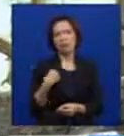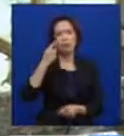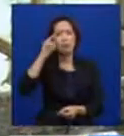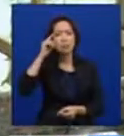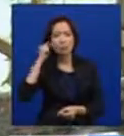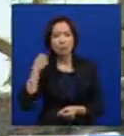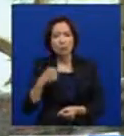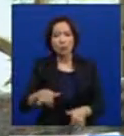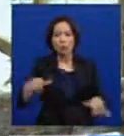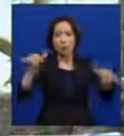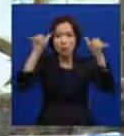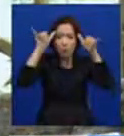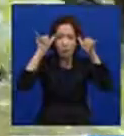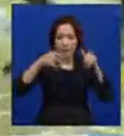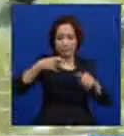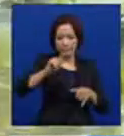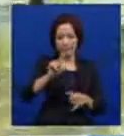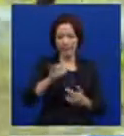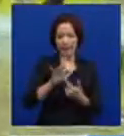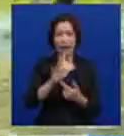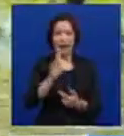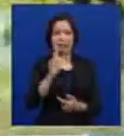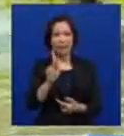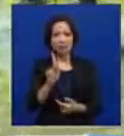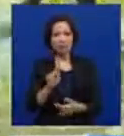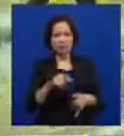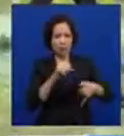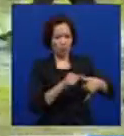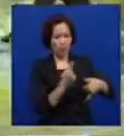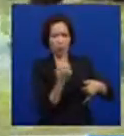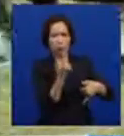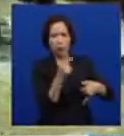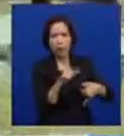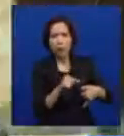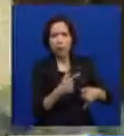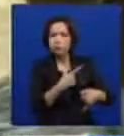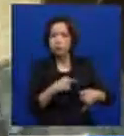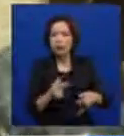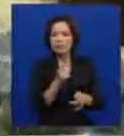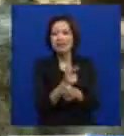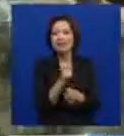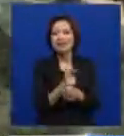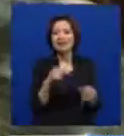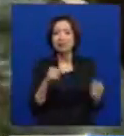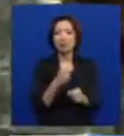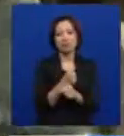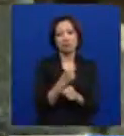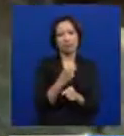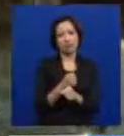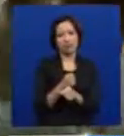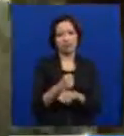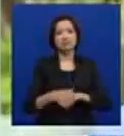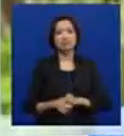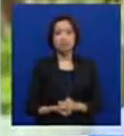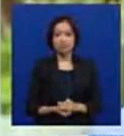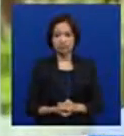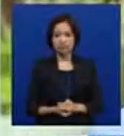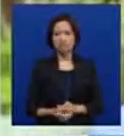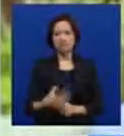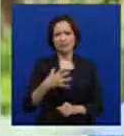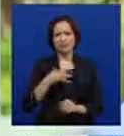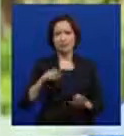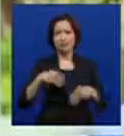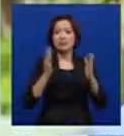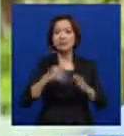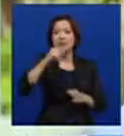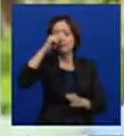าควายปลักคือควายไทยสายพันธุ์เดียวของประเทศไทยซึ่งนิยมเลี้ยงไว้ใช้แรงงาน อยากให้คนไทยเนี่ยนะ